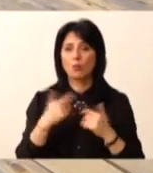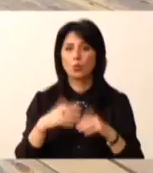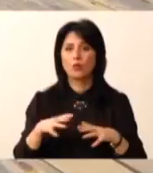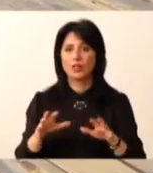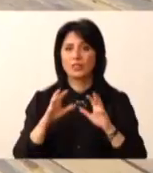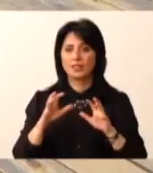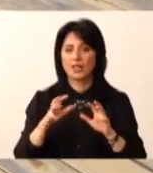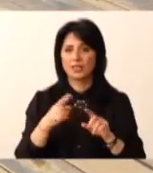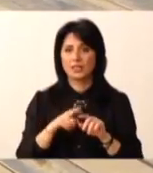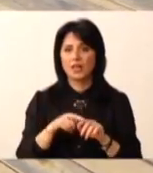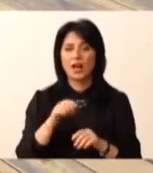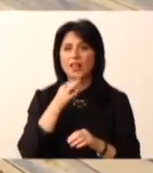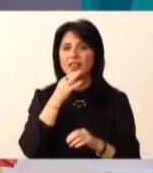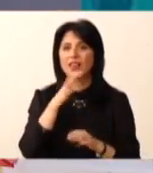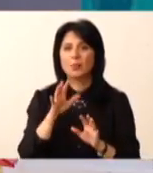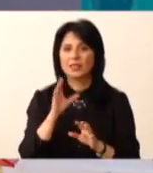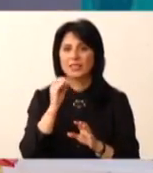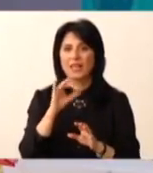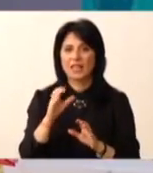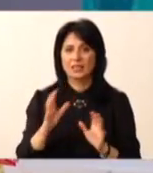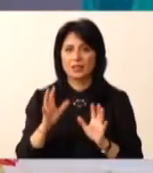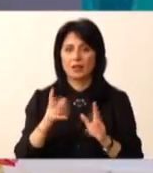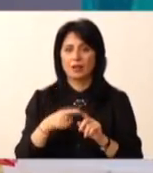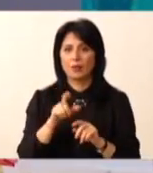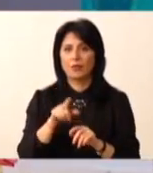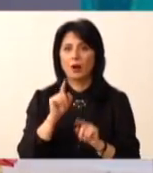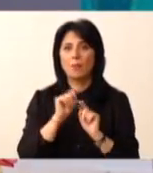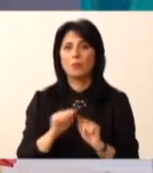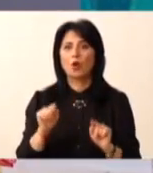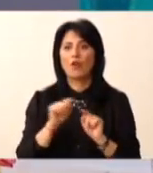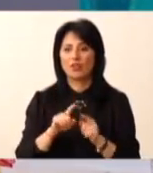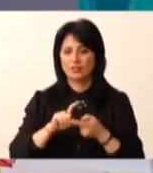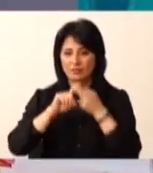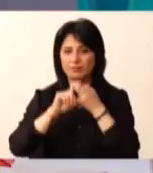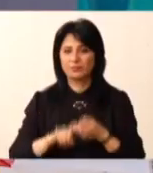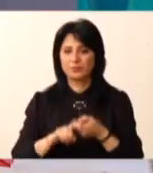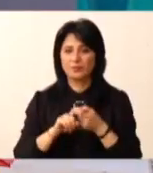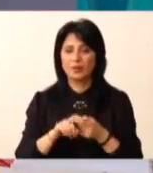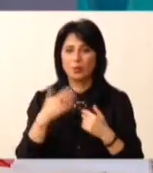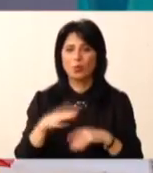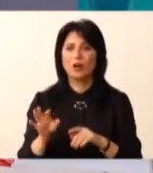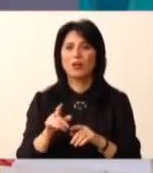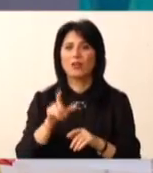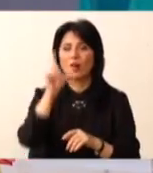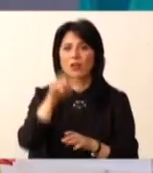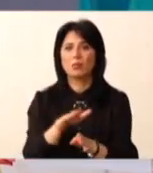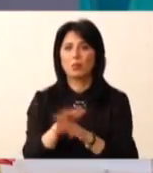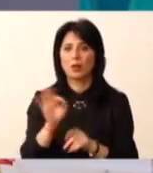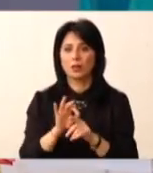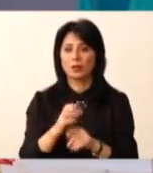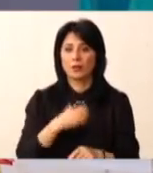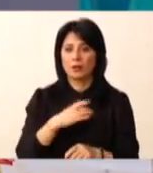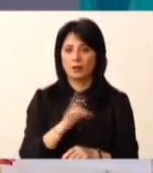სტრესია. ითვლება, რომ ნებისმიერი სტრესული სიტუაცია არის მაპროვოცირებელი ამა თუ იმ აუტოიმუნური